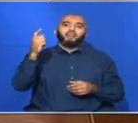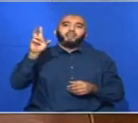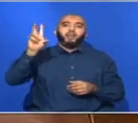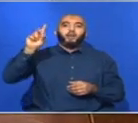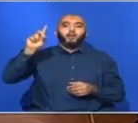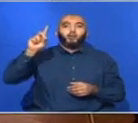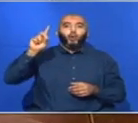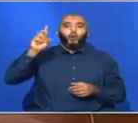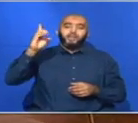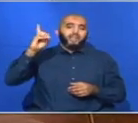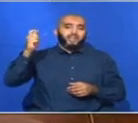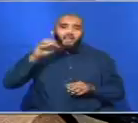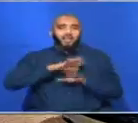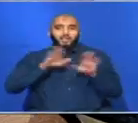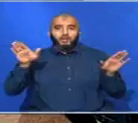العالمين